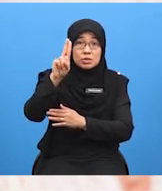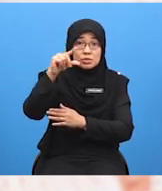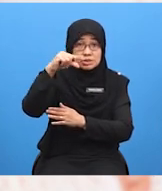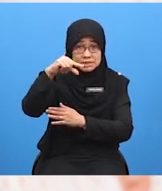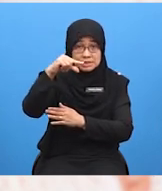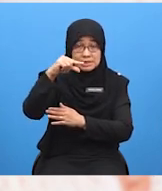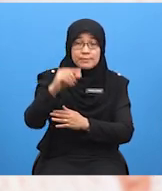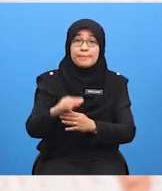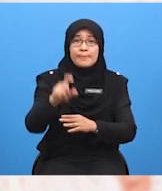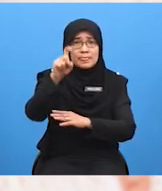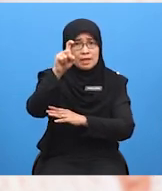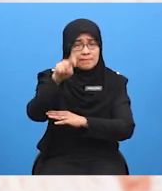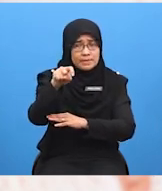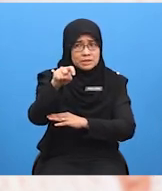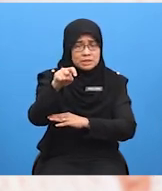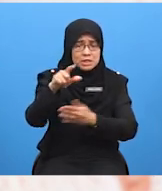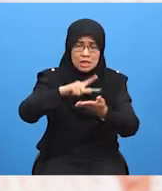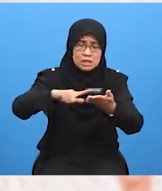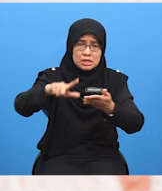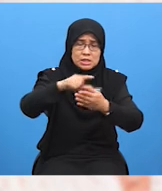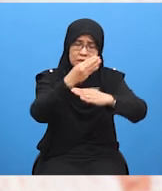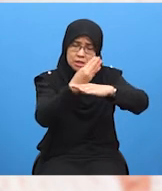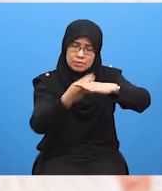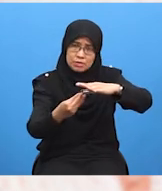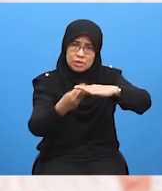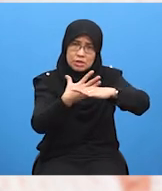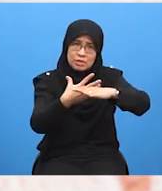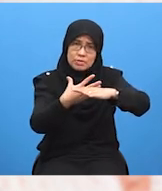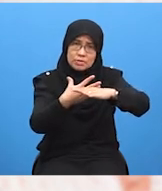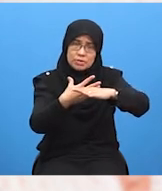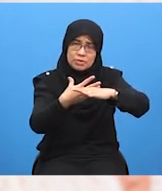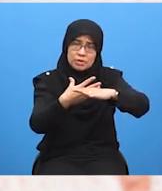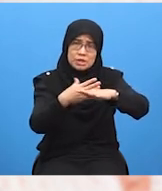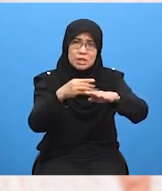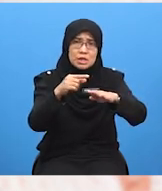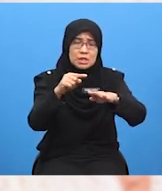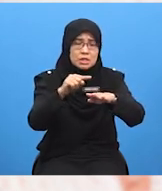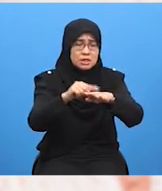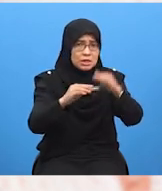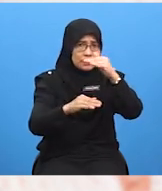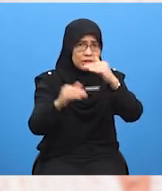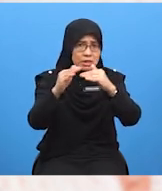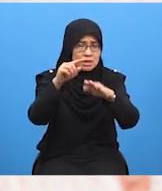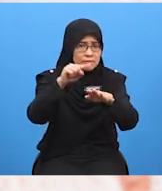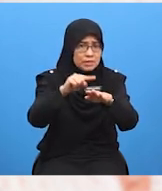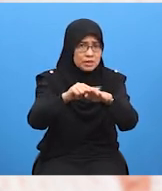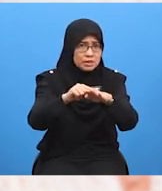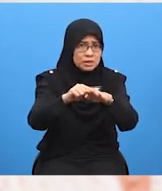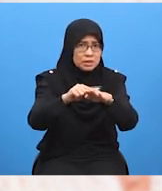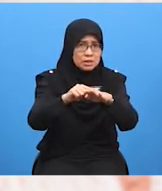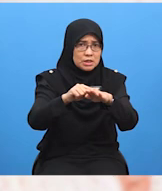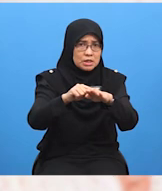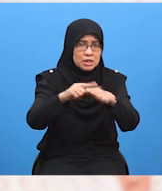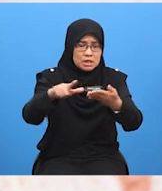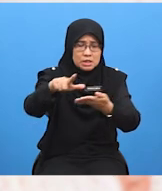Pastikan litar input dan litar output dipasang pada plug yang betul pada litar elektronik mikro